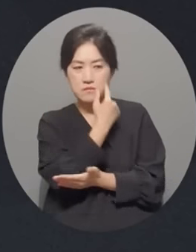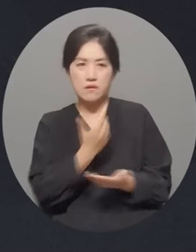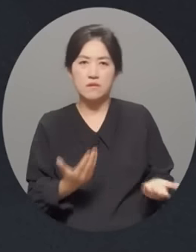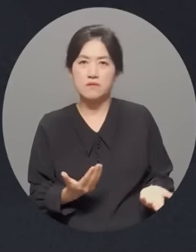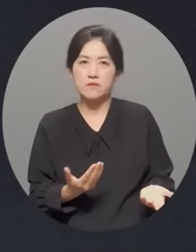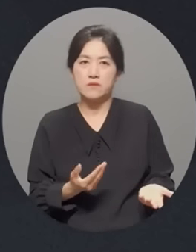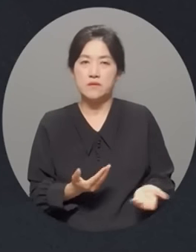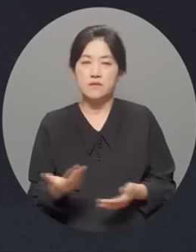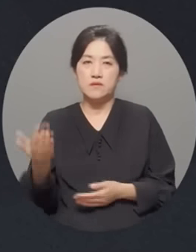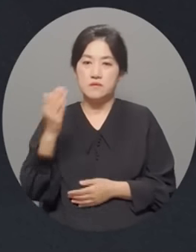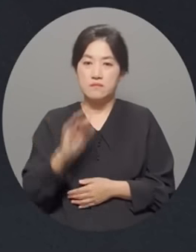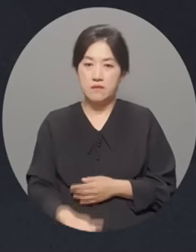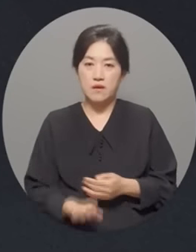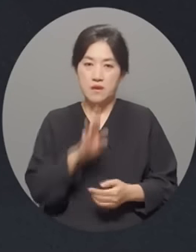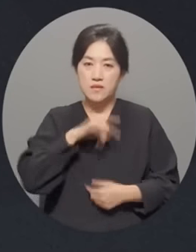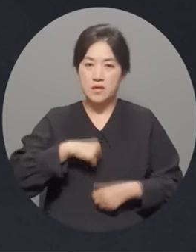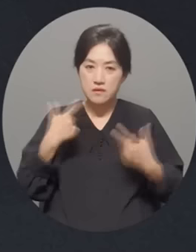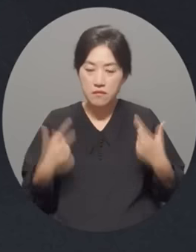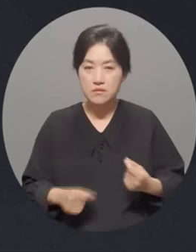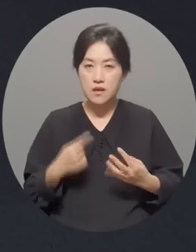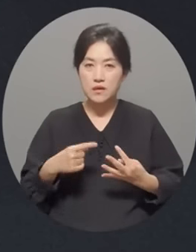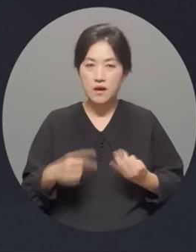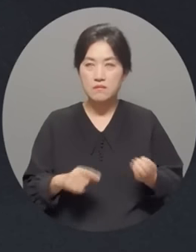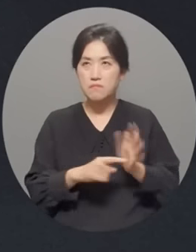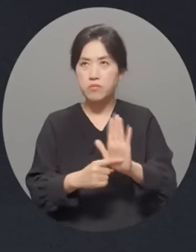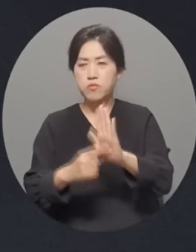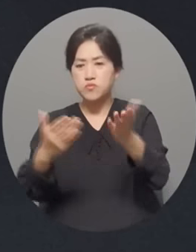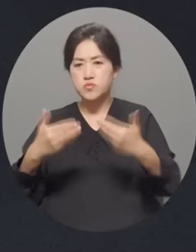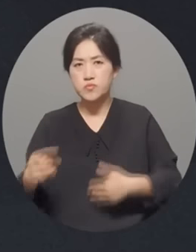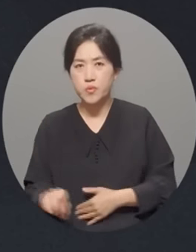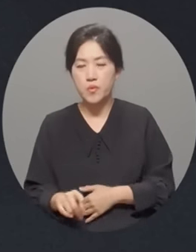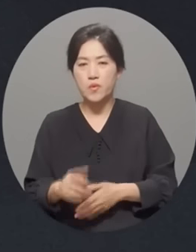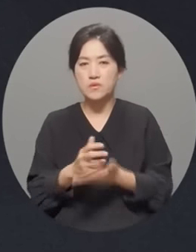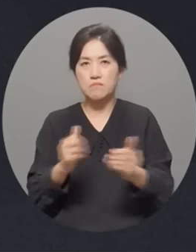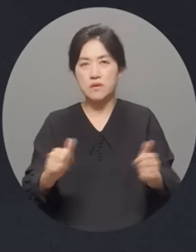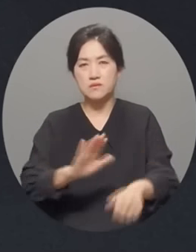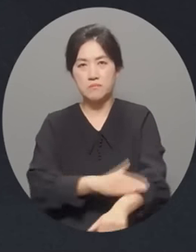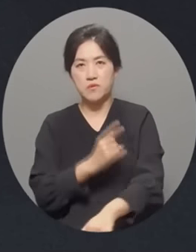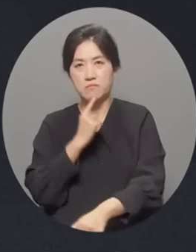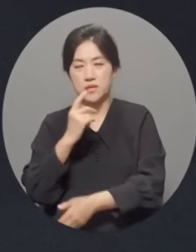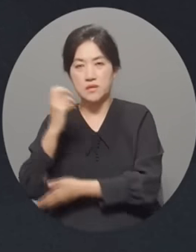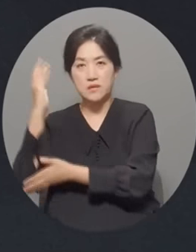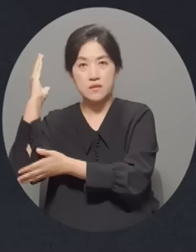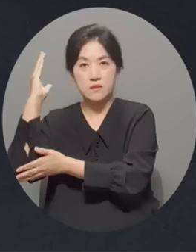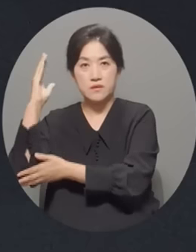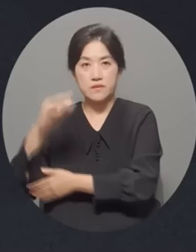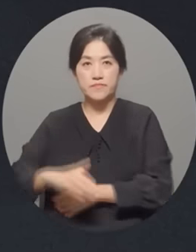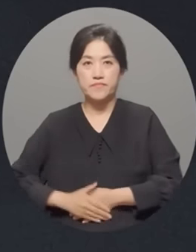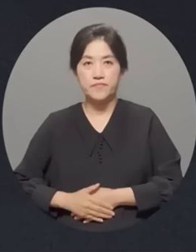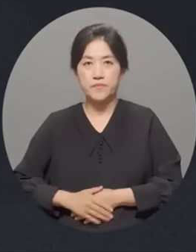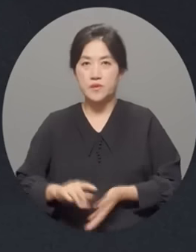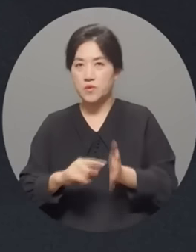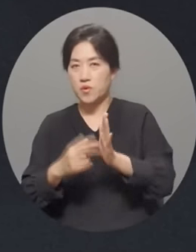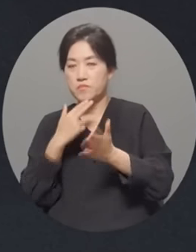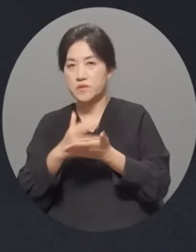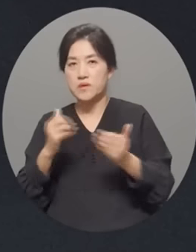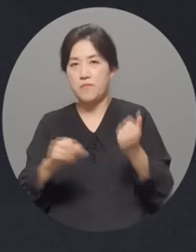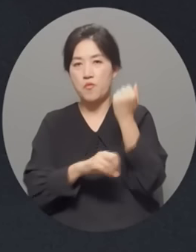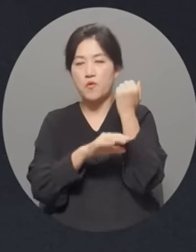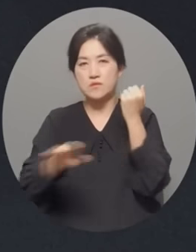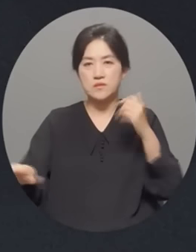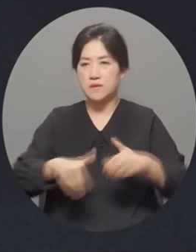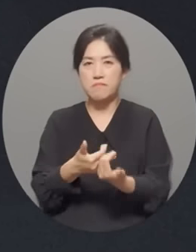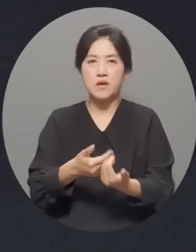않았는데도 사실인 것처럼 하나하나 공개했다며 재판부를 비판했습니다 공재의 을